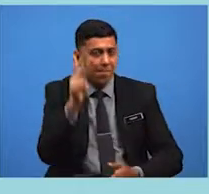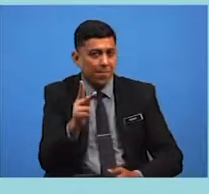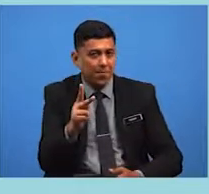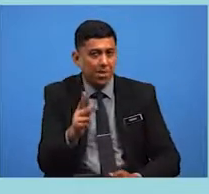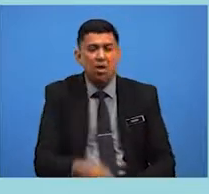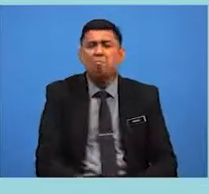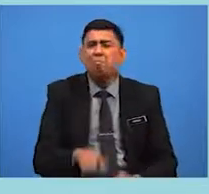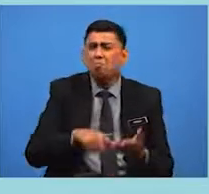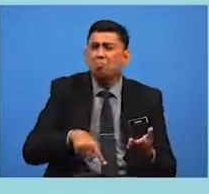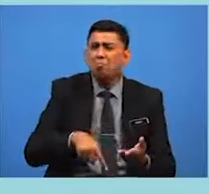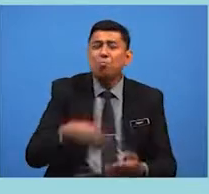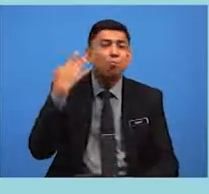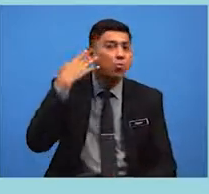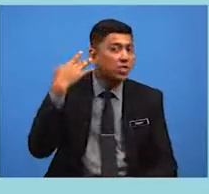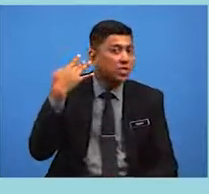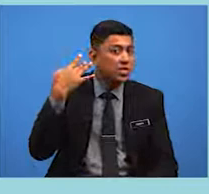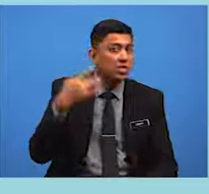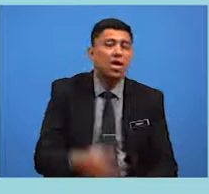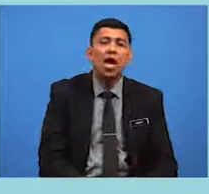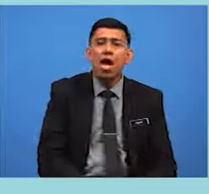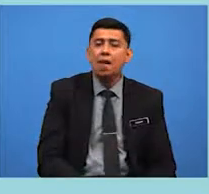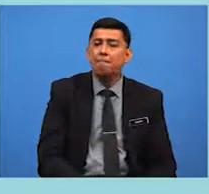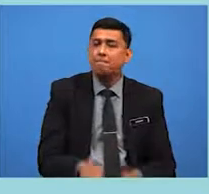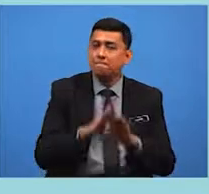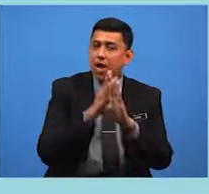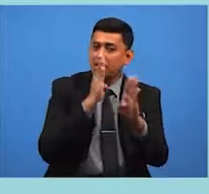unsur bunyi pada baris ayat ini?